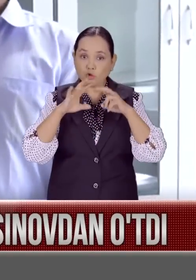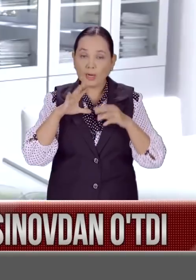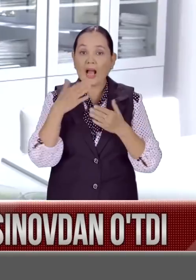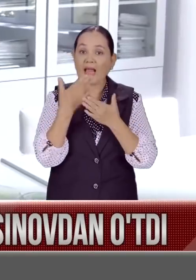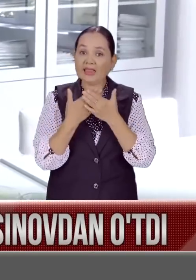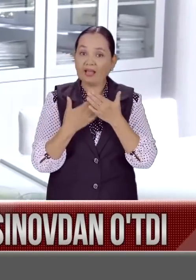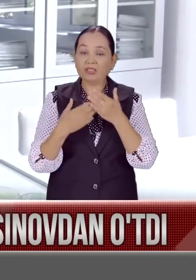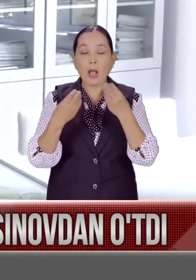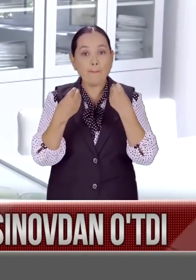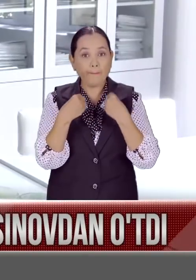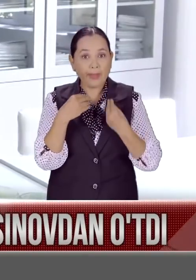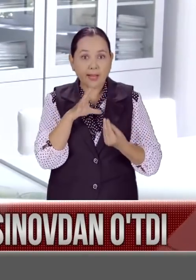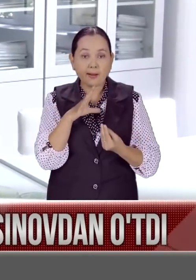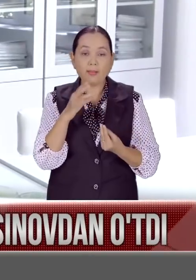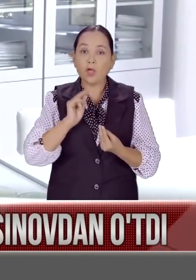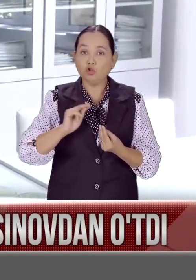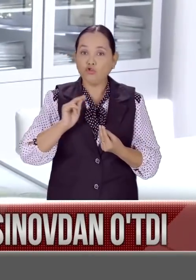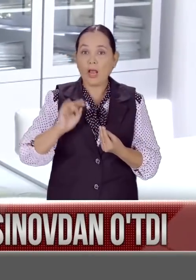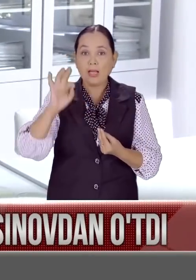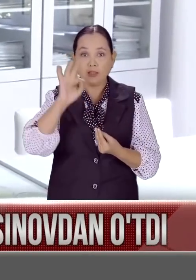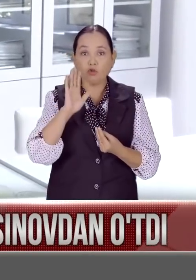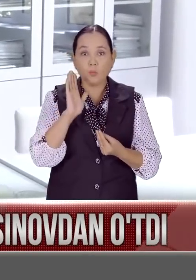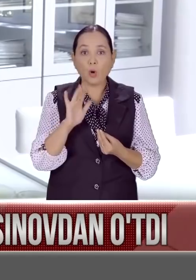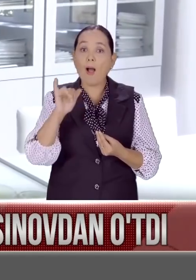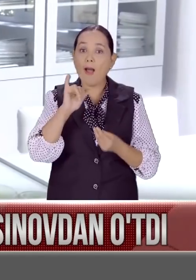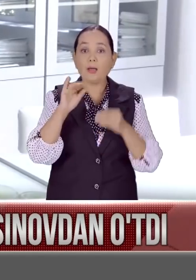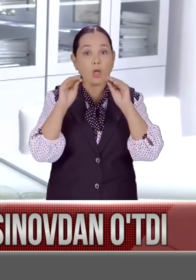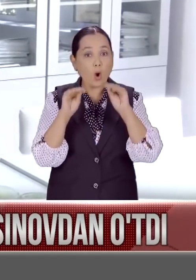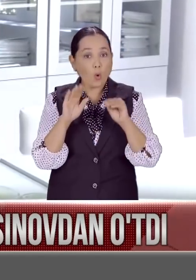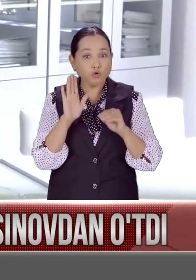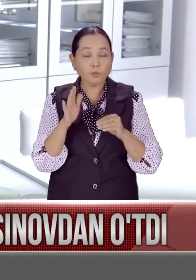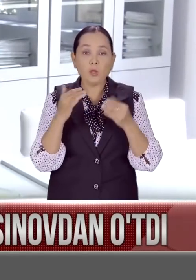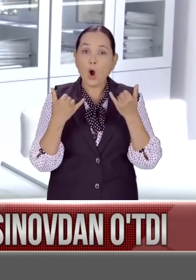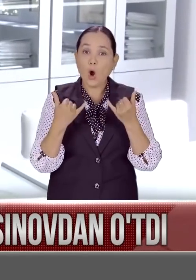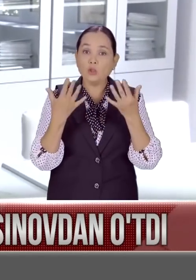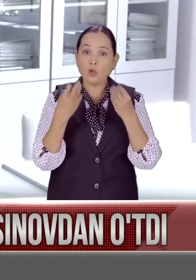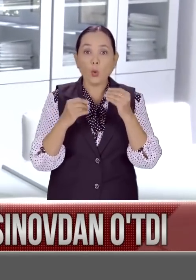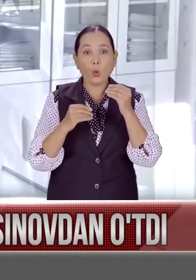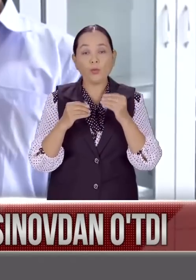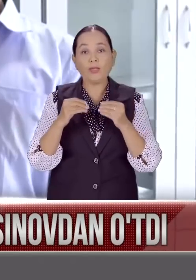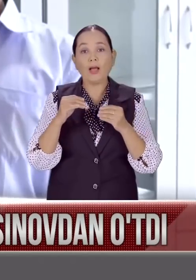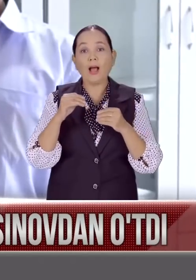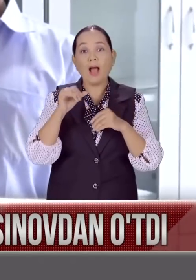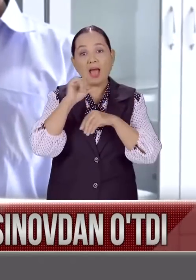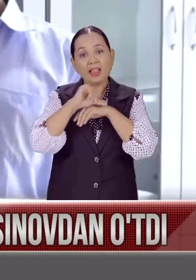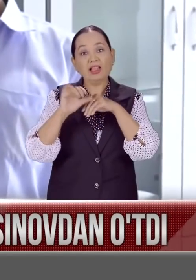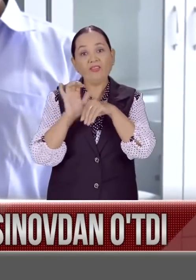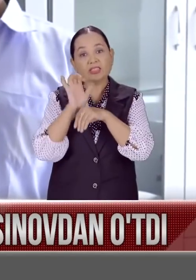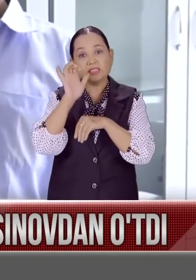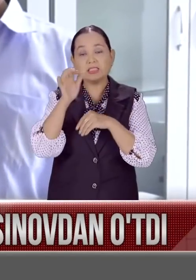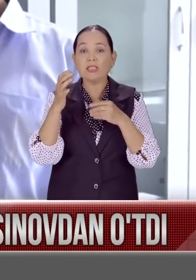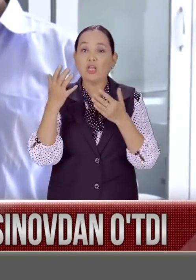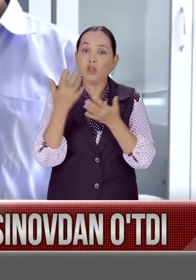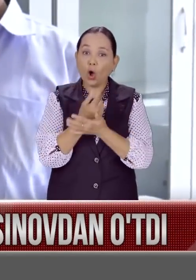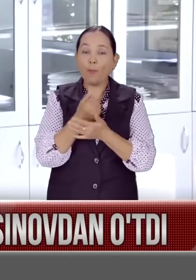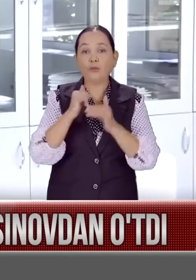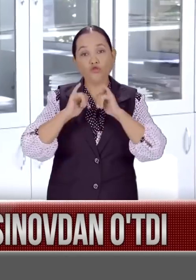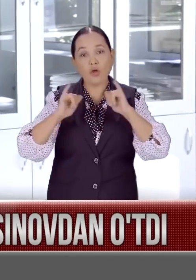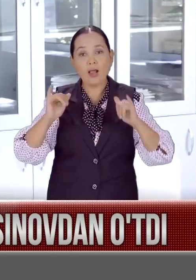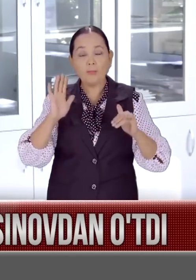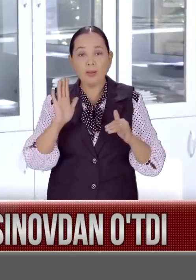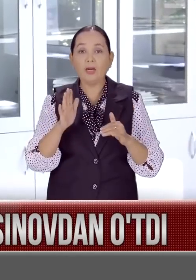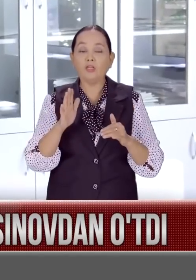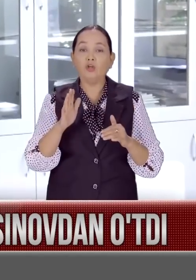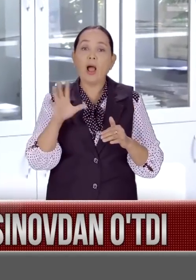chiqildi. Tavsiyanomalar berildi, ishlatish bo'yicha, qayerga qo'yish bo'yicha. Hozirgi kunda endi investitsiyani topish, jalb qilish,